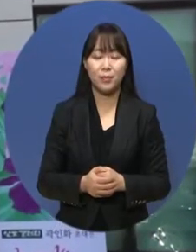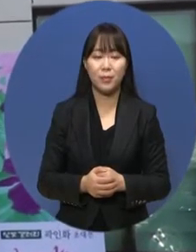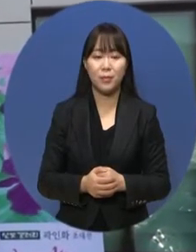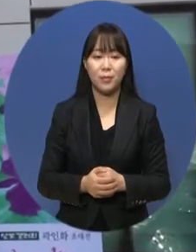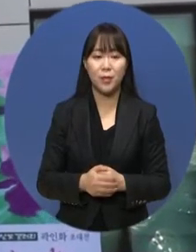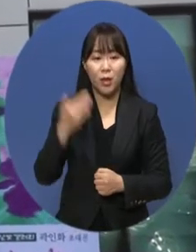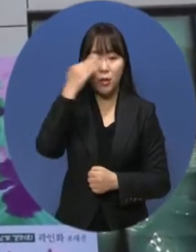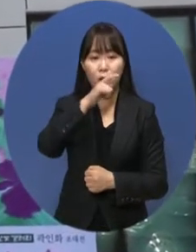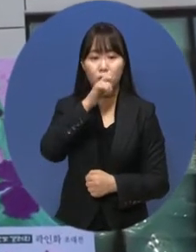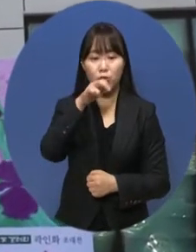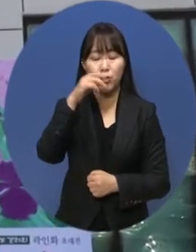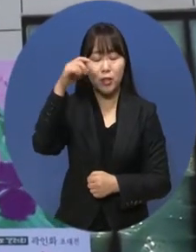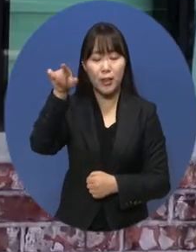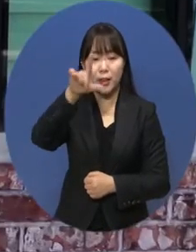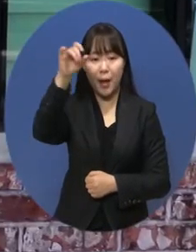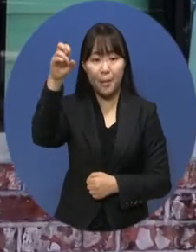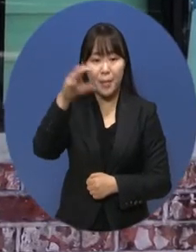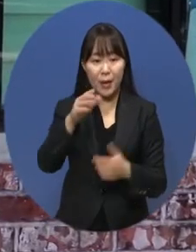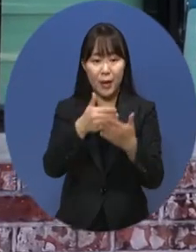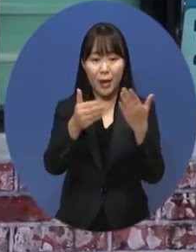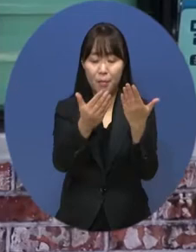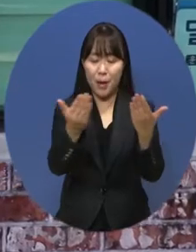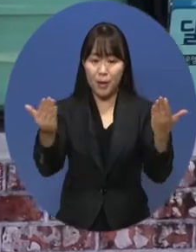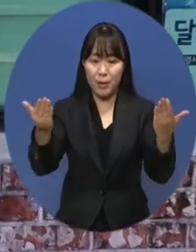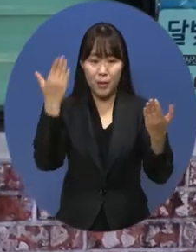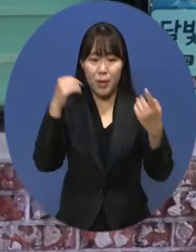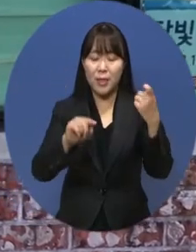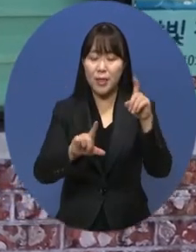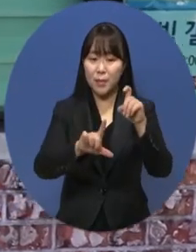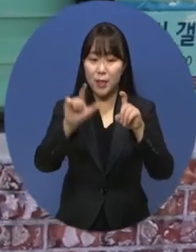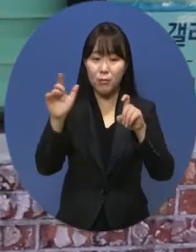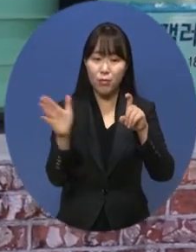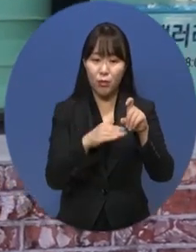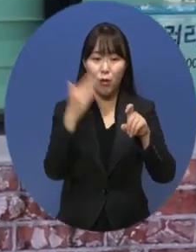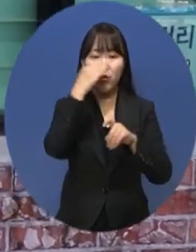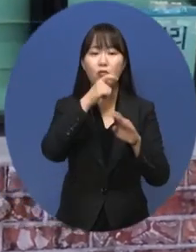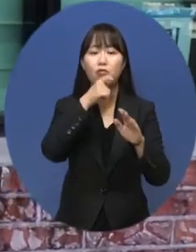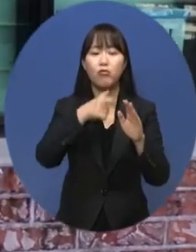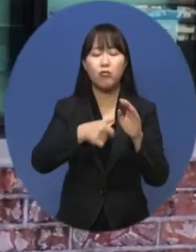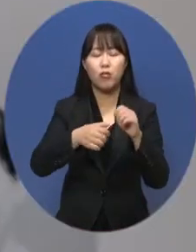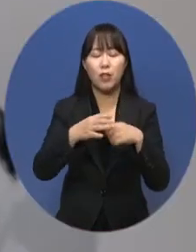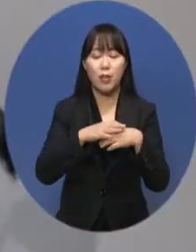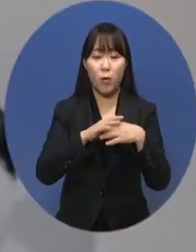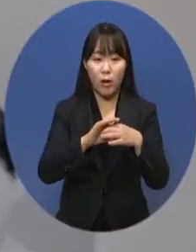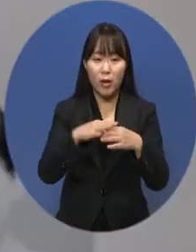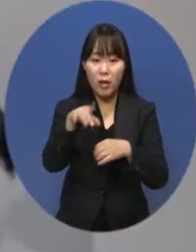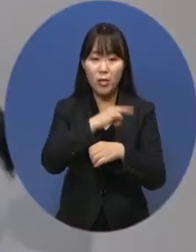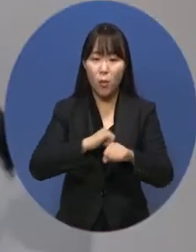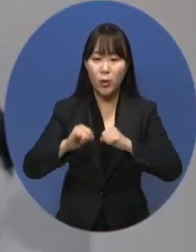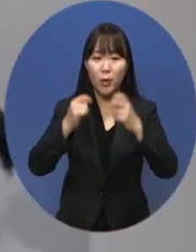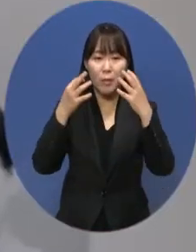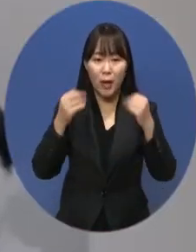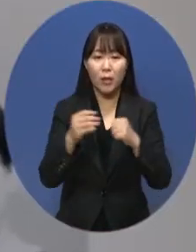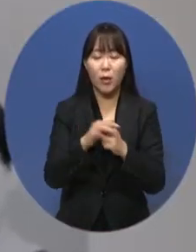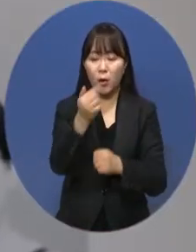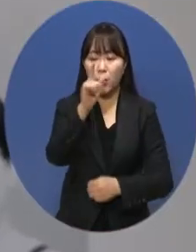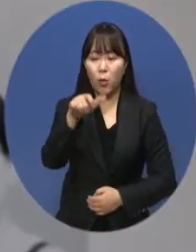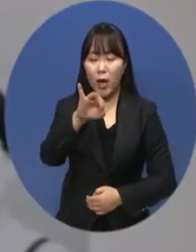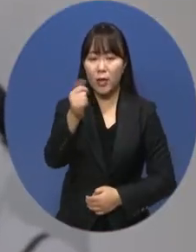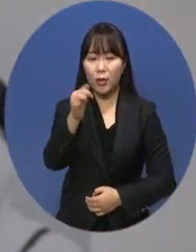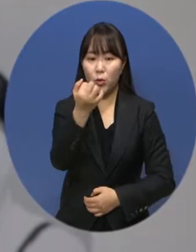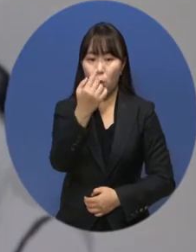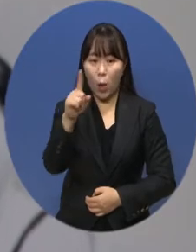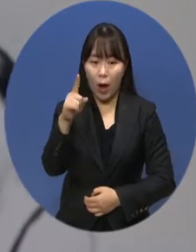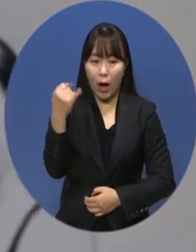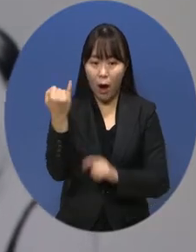여수 달빛 갤러리에서는 지난 11일부터 여수를 기반으로 왕성한 작품 활동을 하고 있는 곽인화